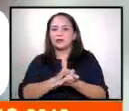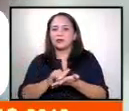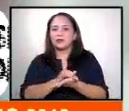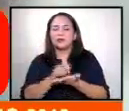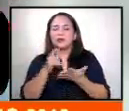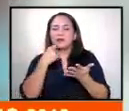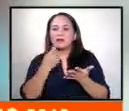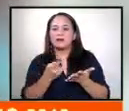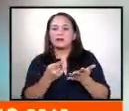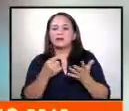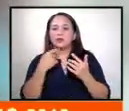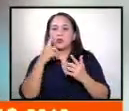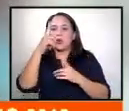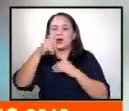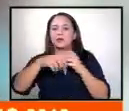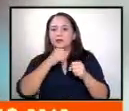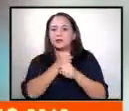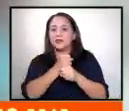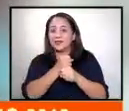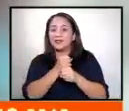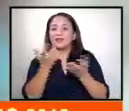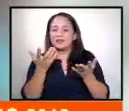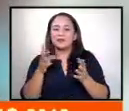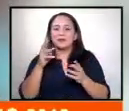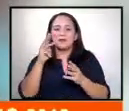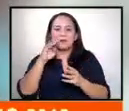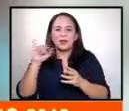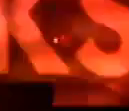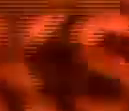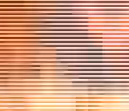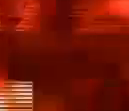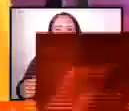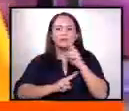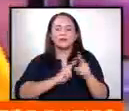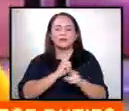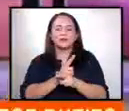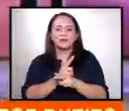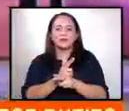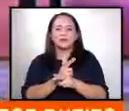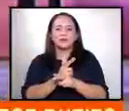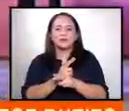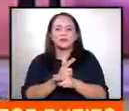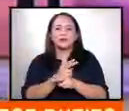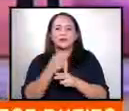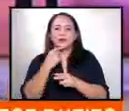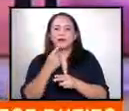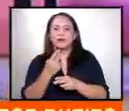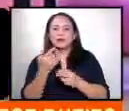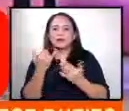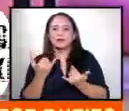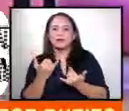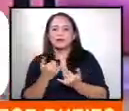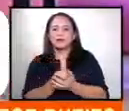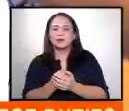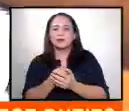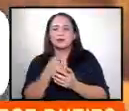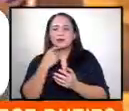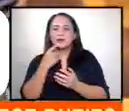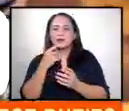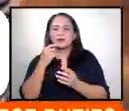si Cat sa loob ng kanyang one-year reign bilang Miss Universe. Kanina naman sa send-off ni Karen Galman para